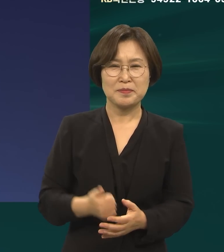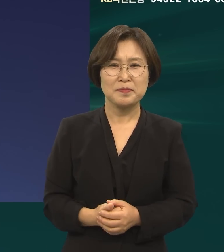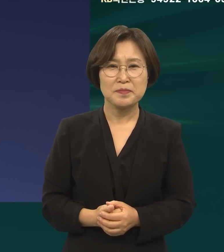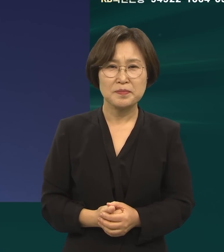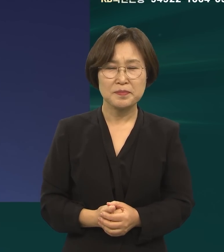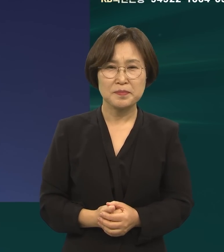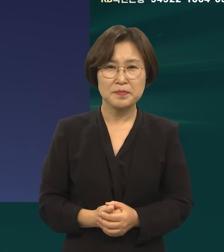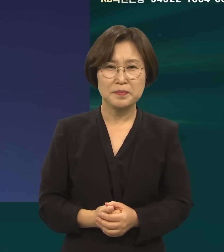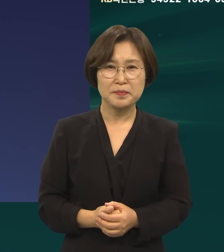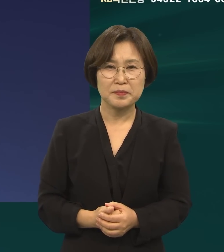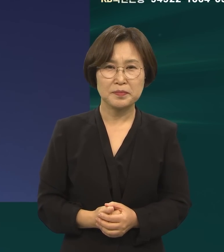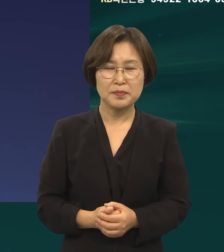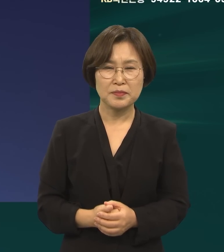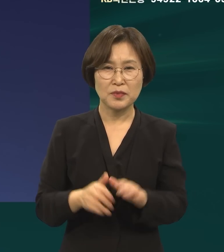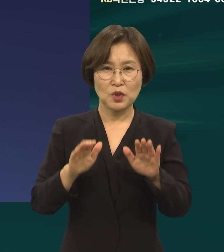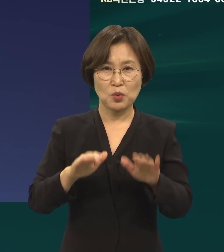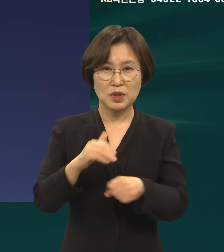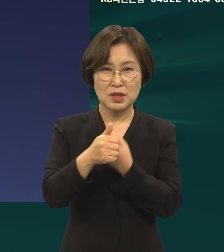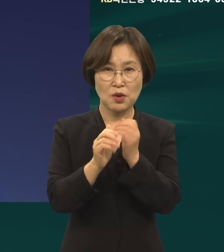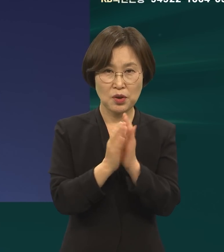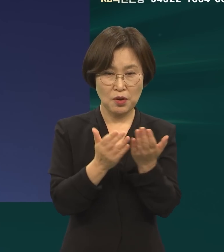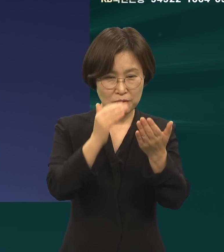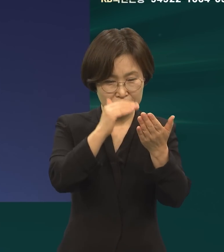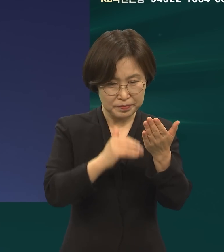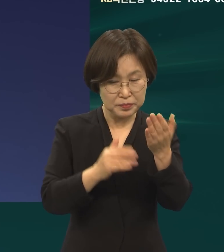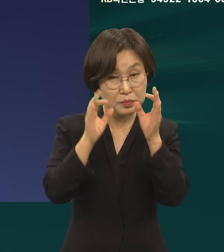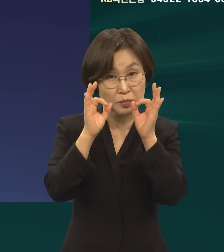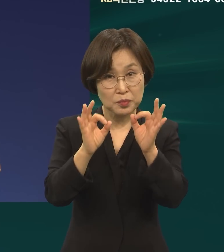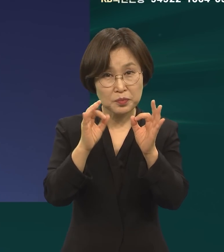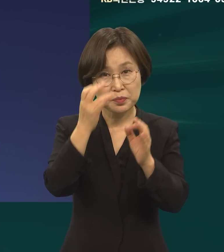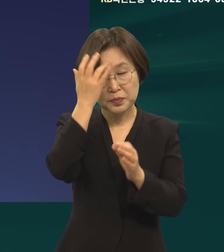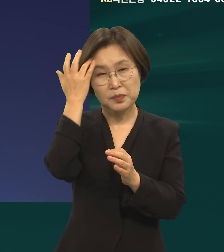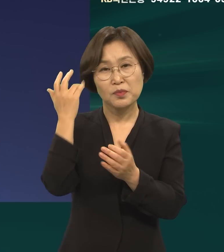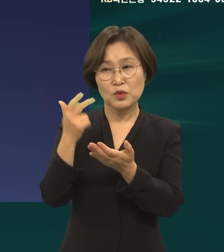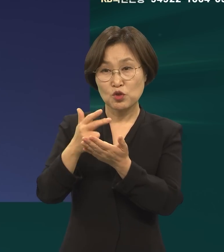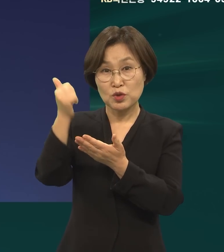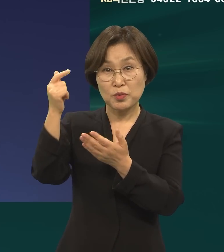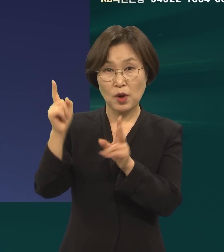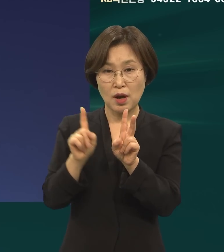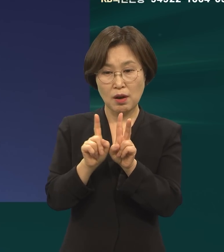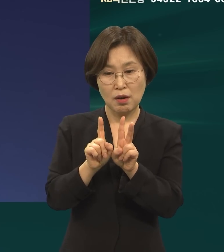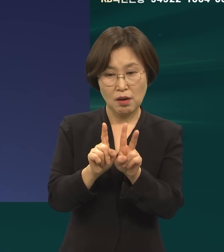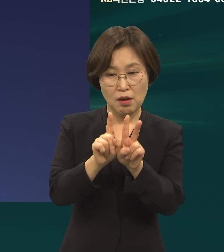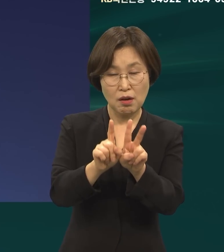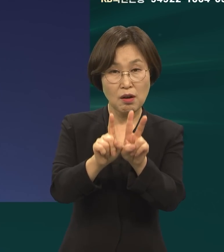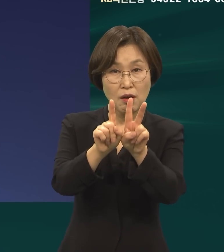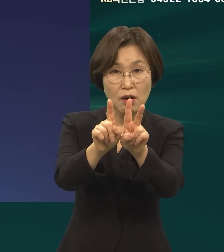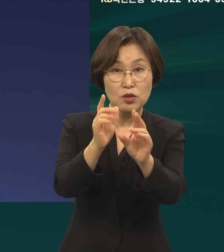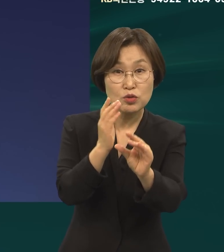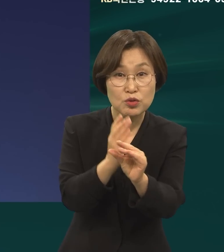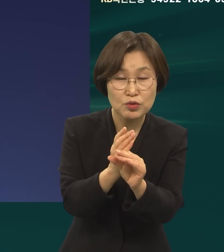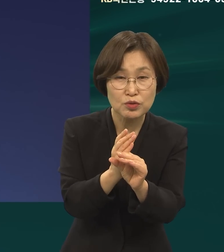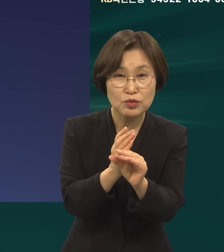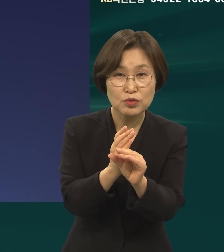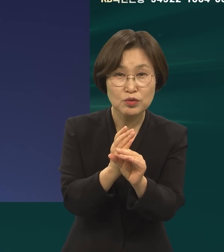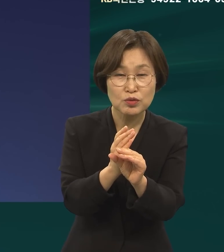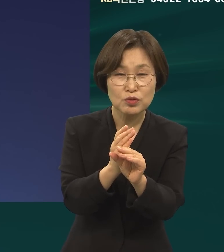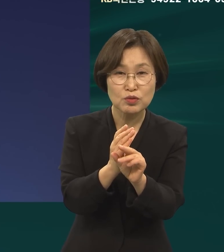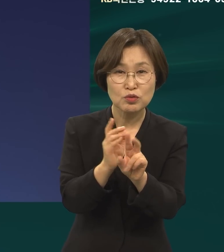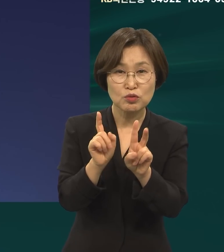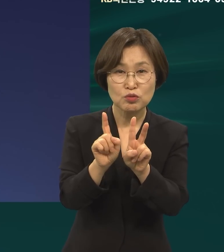오늘 이 성경을 보면 이런 생각이 듭니다. 주님과 동행하고 있는데 동행하고 있는 걸 알아요,